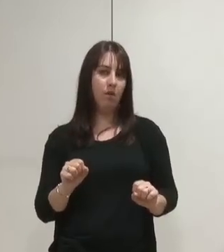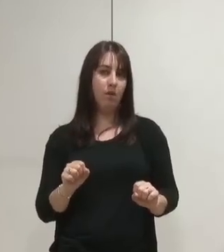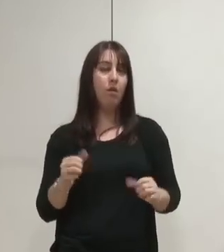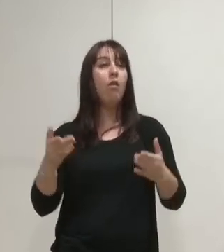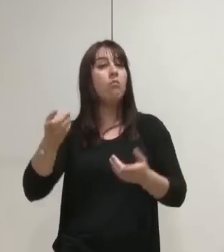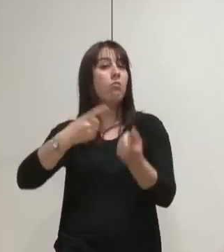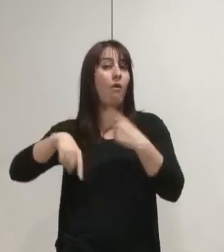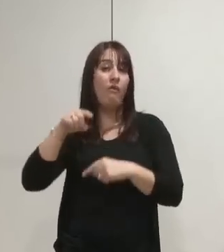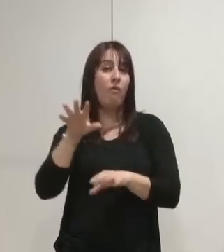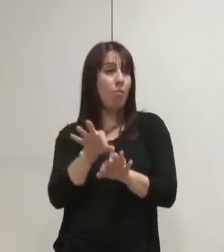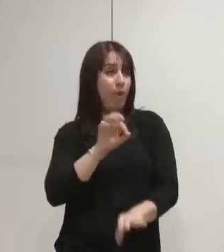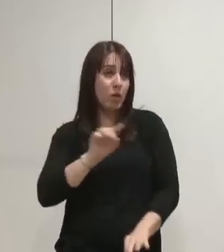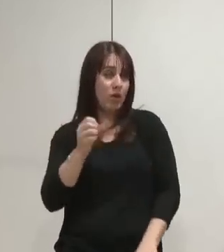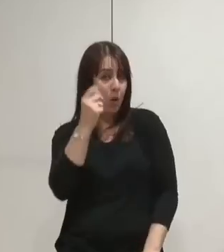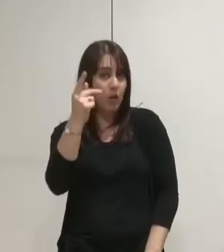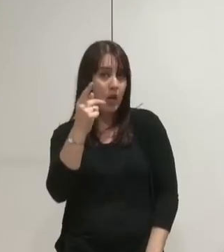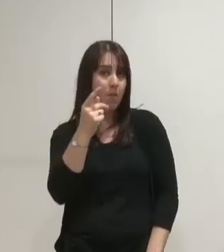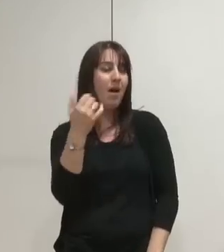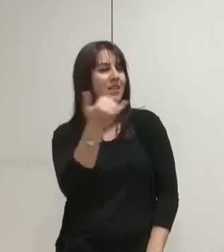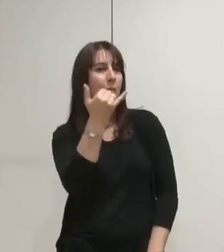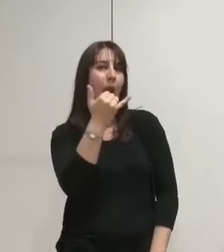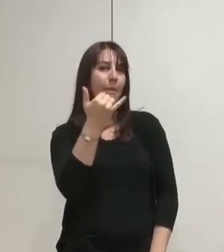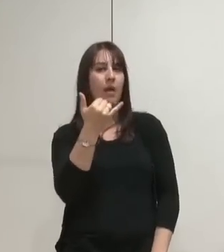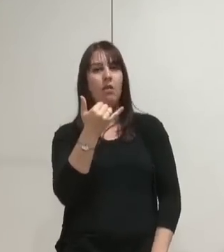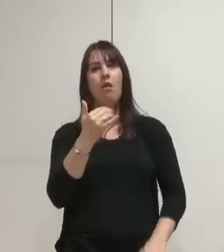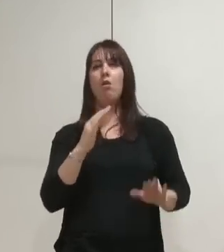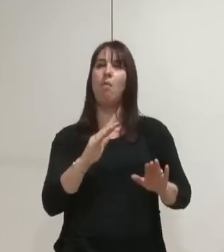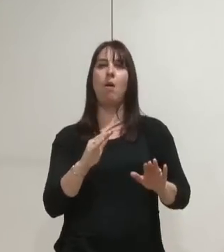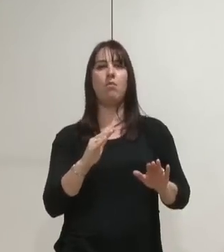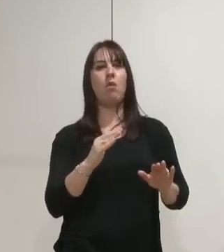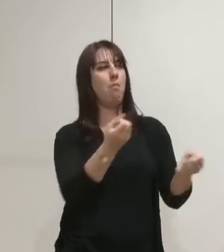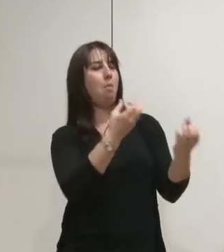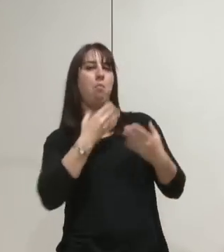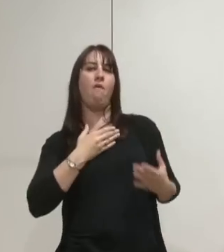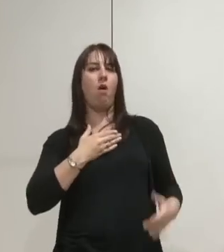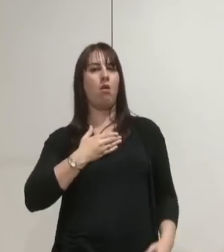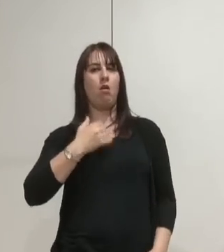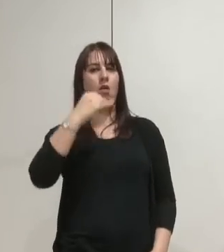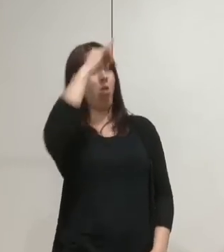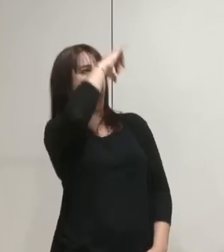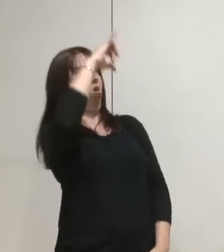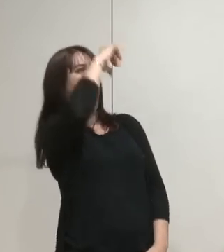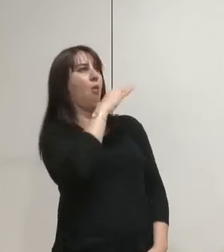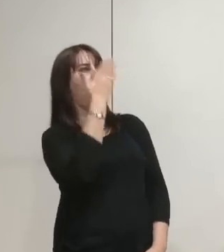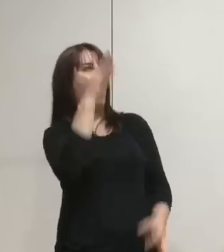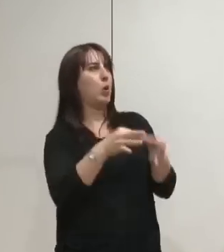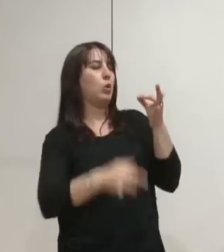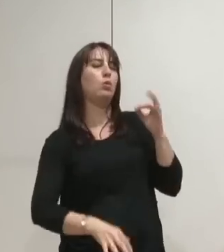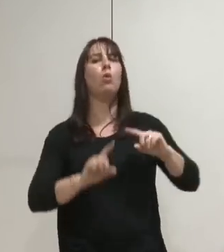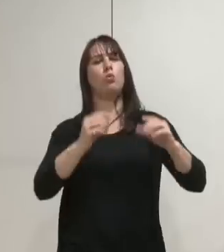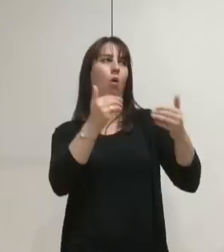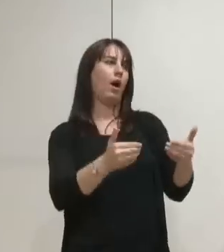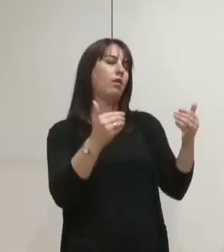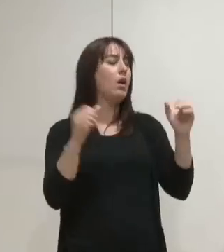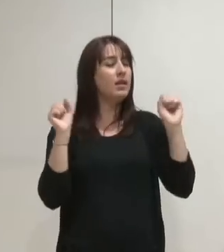avez choisi de faire mais ne nous faites pas l'injure et le procès d'imaginer que nous n'aurions pas pu agir autrement nous aurions pu le